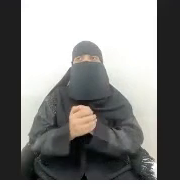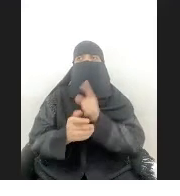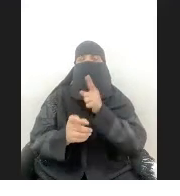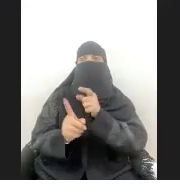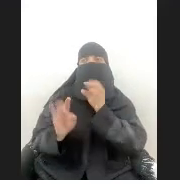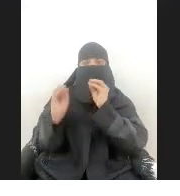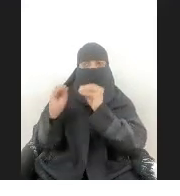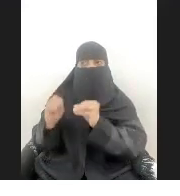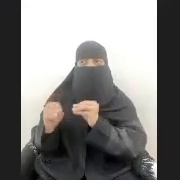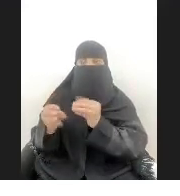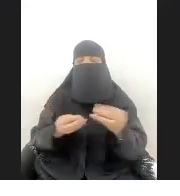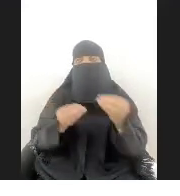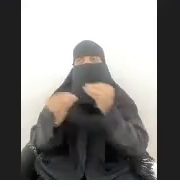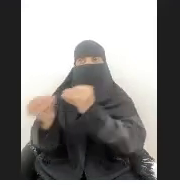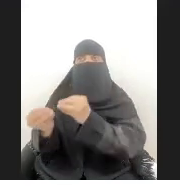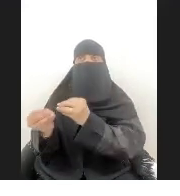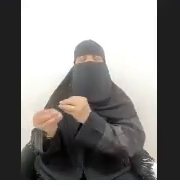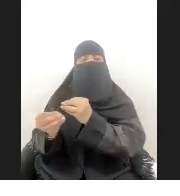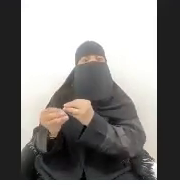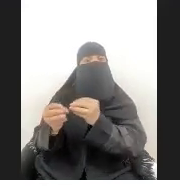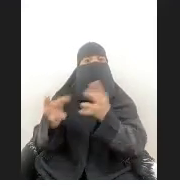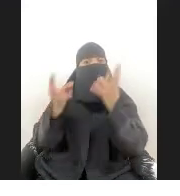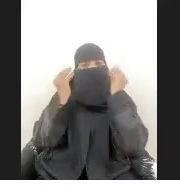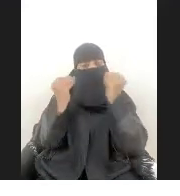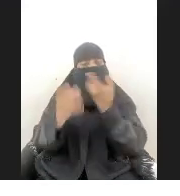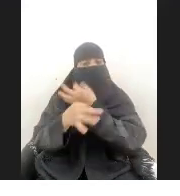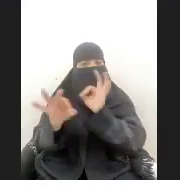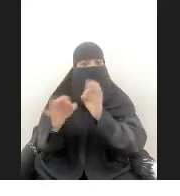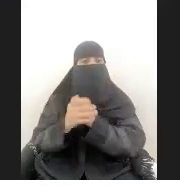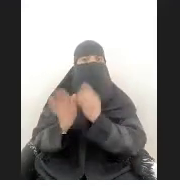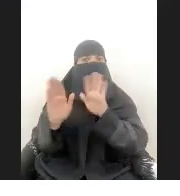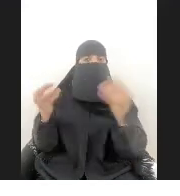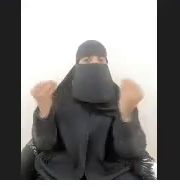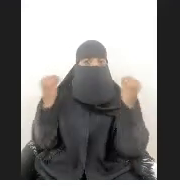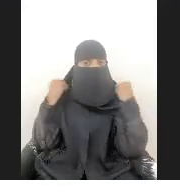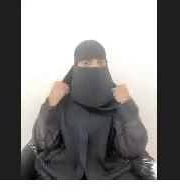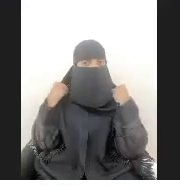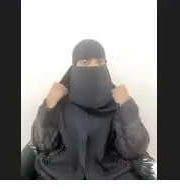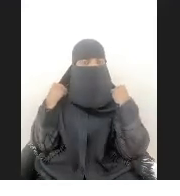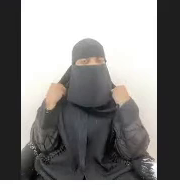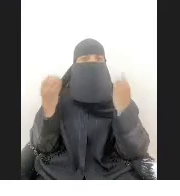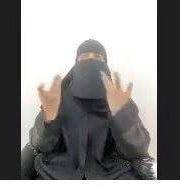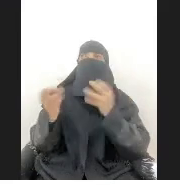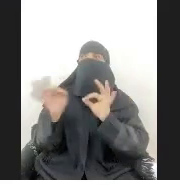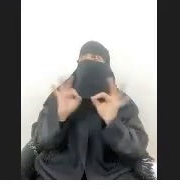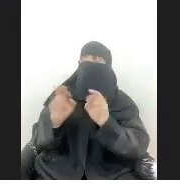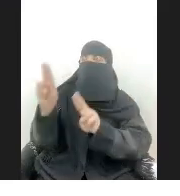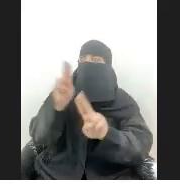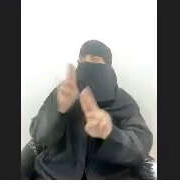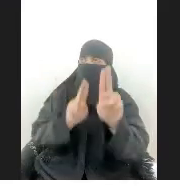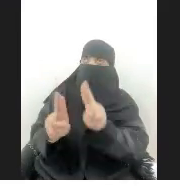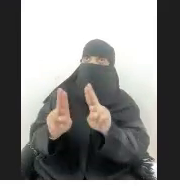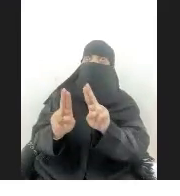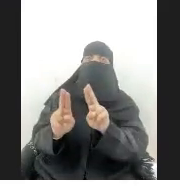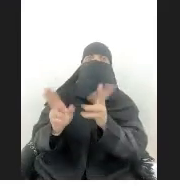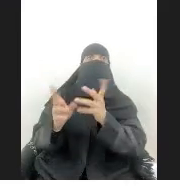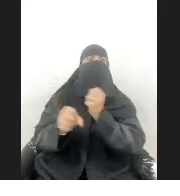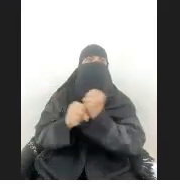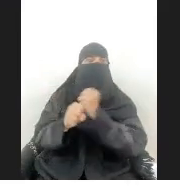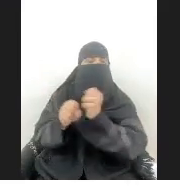المصممة، يأخذ منها المحتوى، يكون يرافقها أحياناً نشاط أو مثلاً سؤال أو مهمة ممكن يناقشها